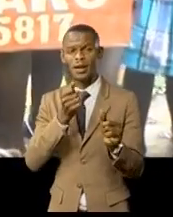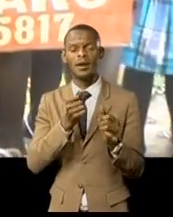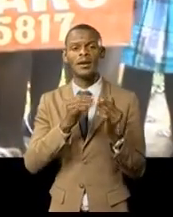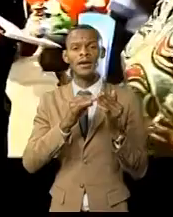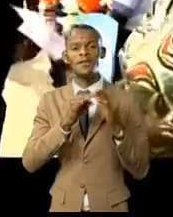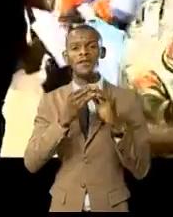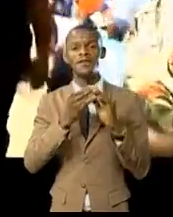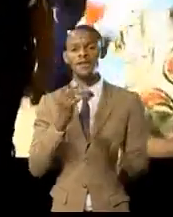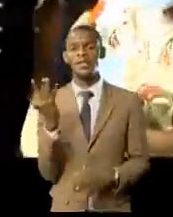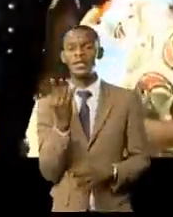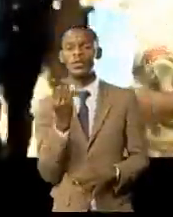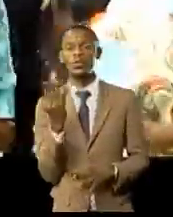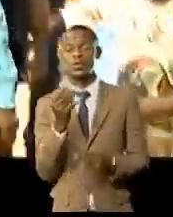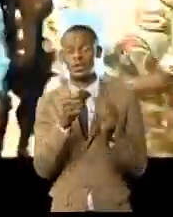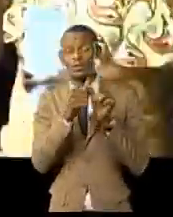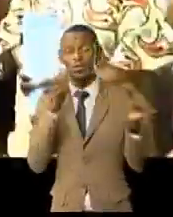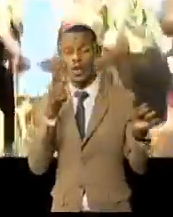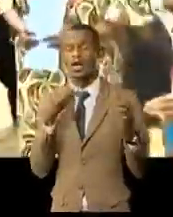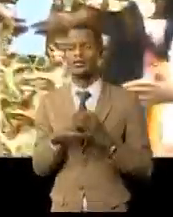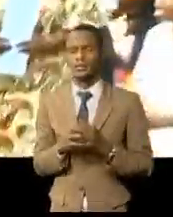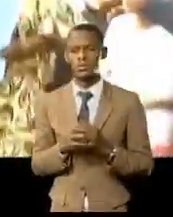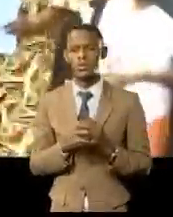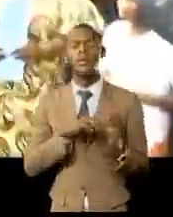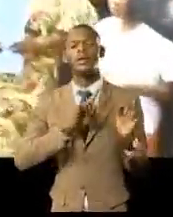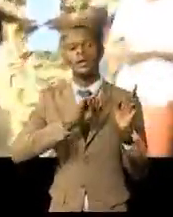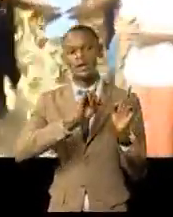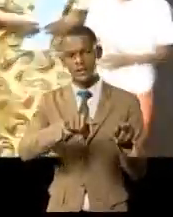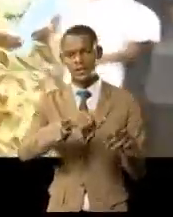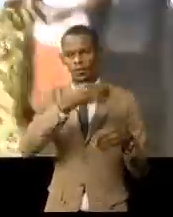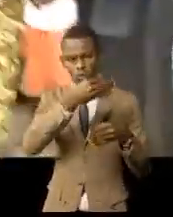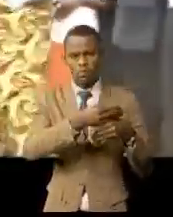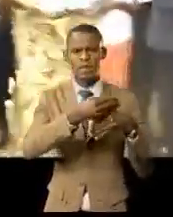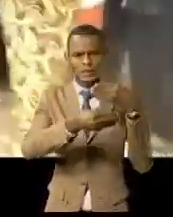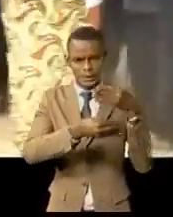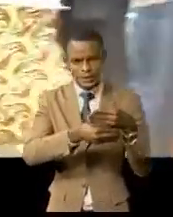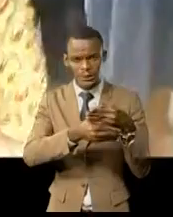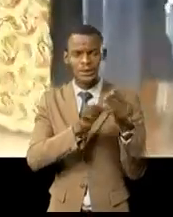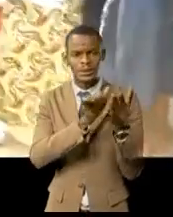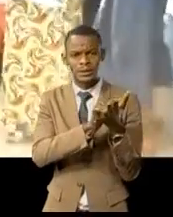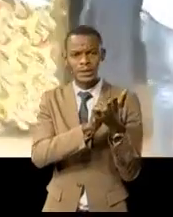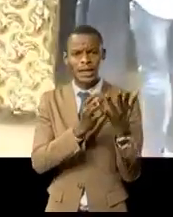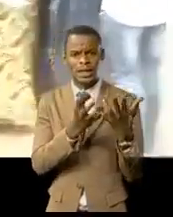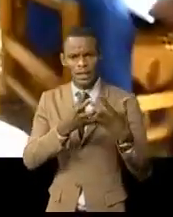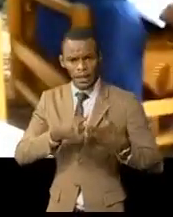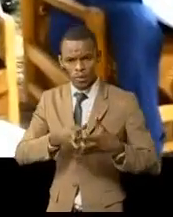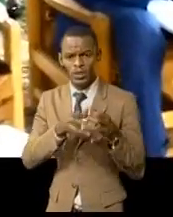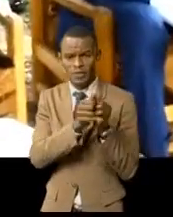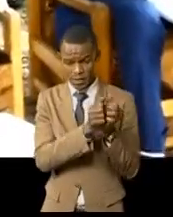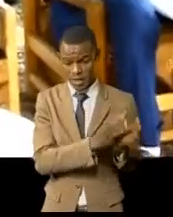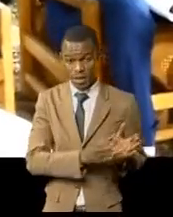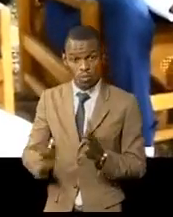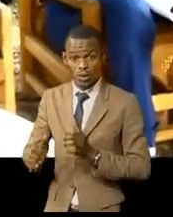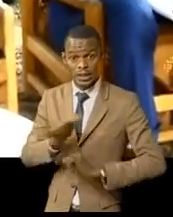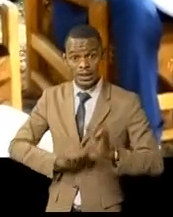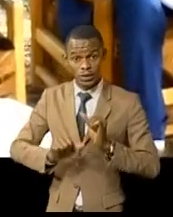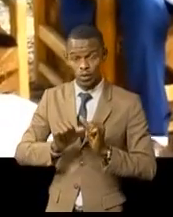Paikongila, dans les territoires de Massimanimba, pour bâtir une école conformément à son plan d'action voté par les députés. Lui,